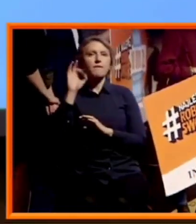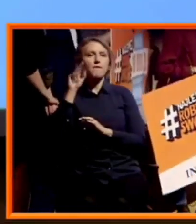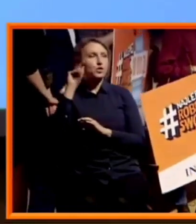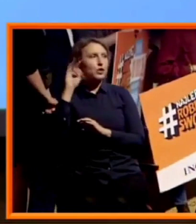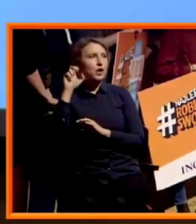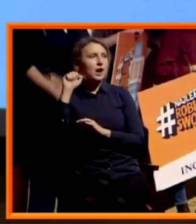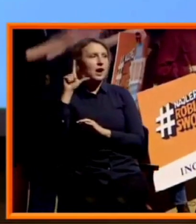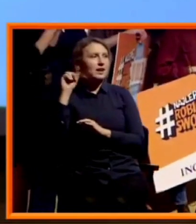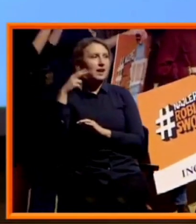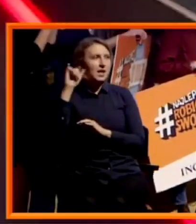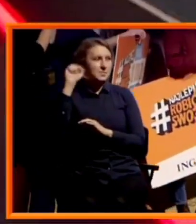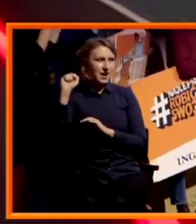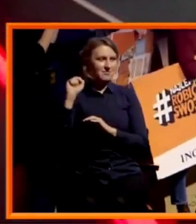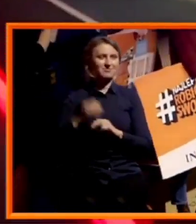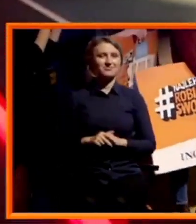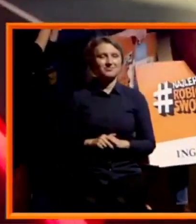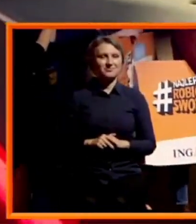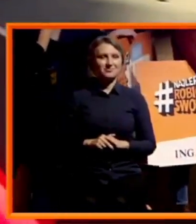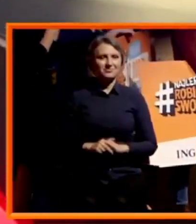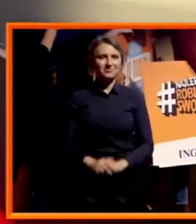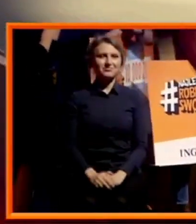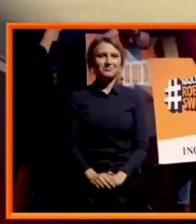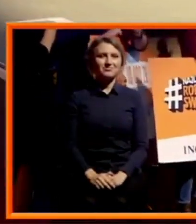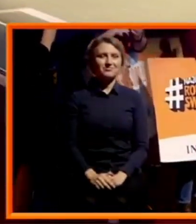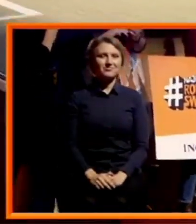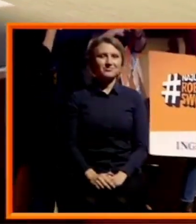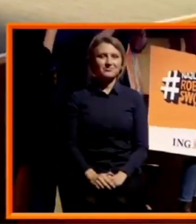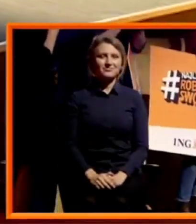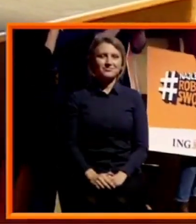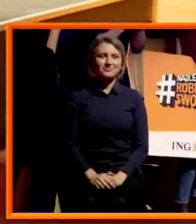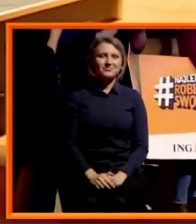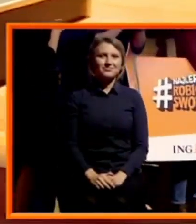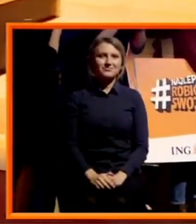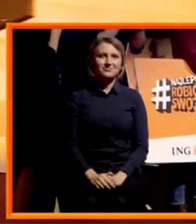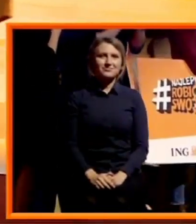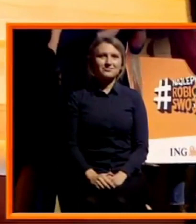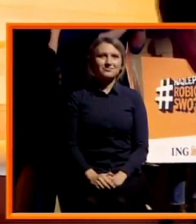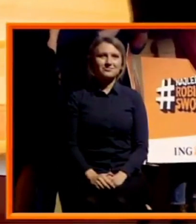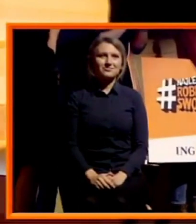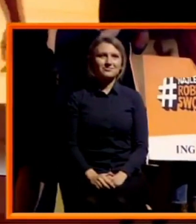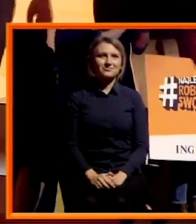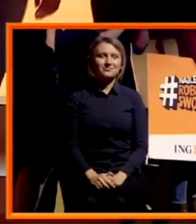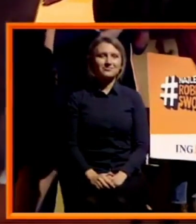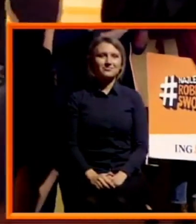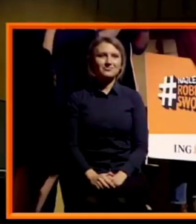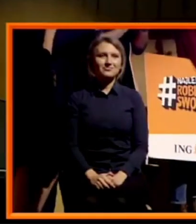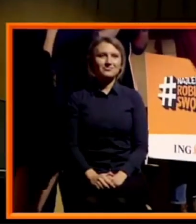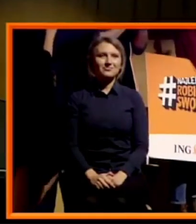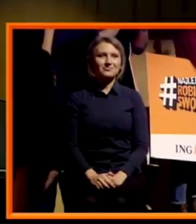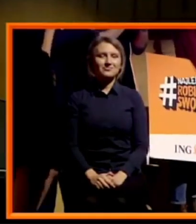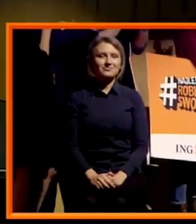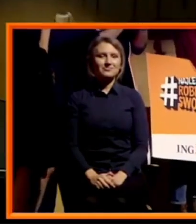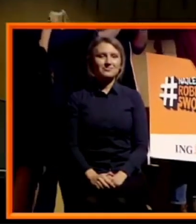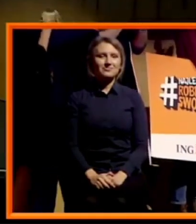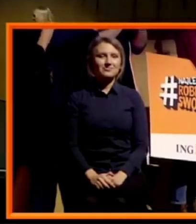bardzo. Wielkie brawa, Ola Wolter, Fotoalchemia. Zapomniane, tajemne techniki fotograficzne, które zyskują nowe